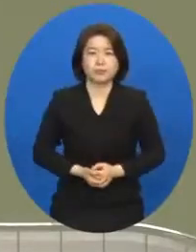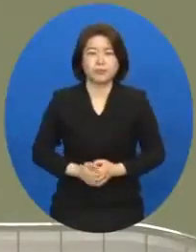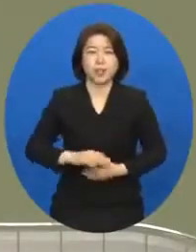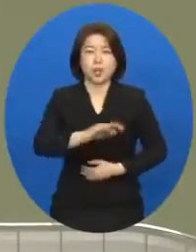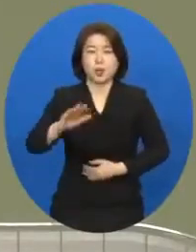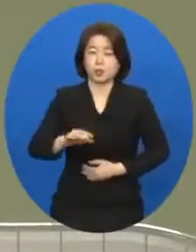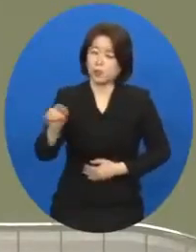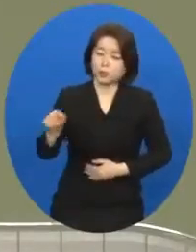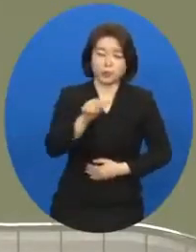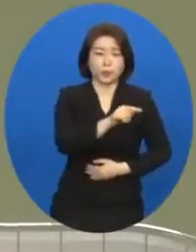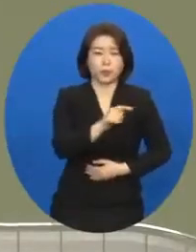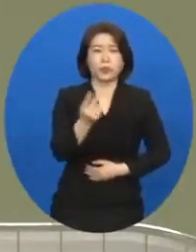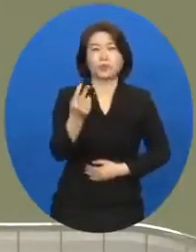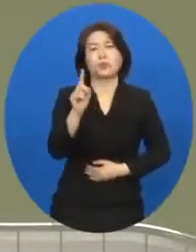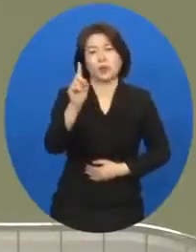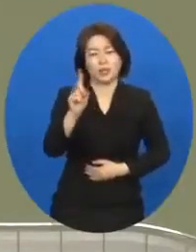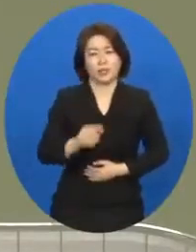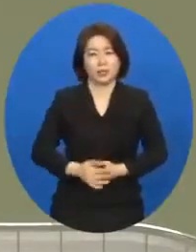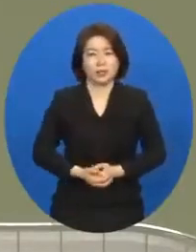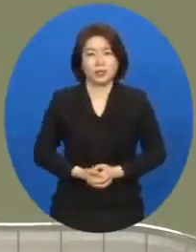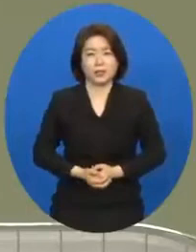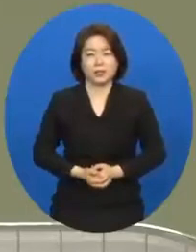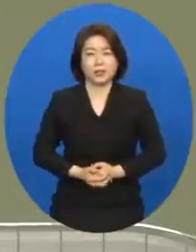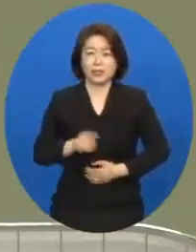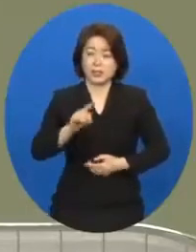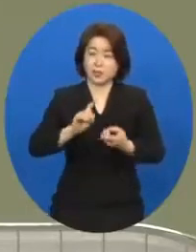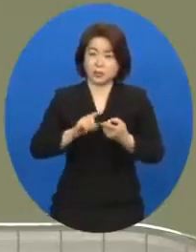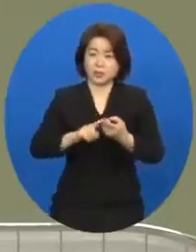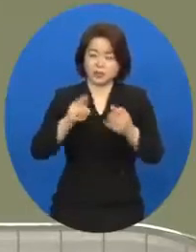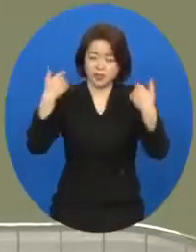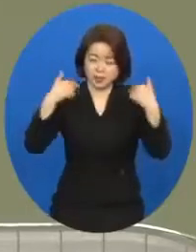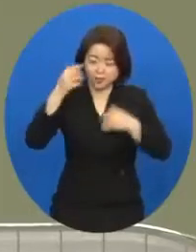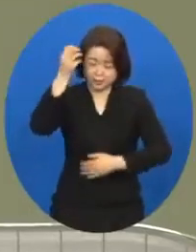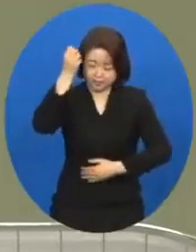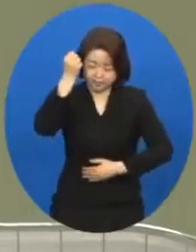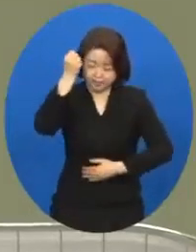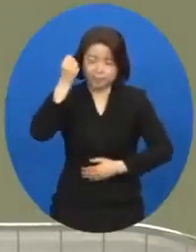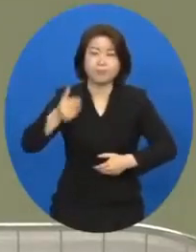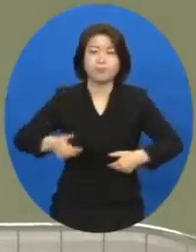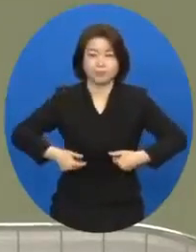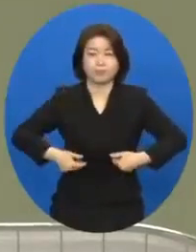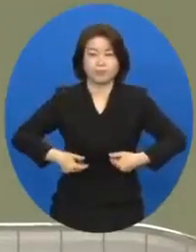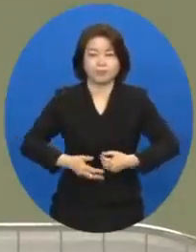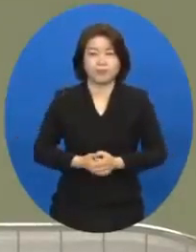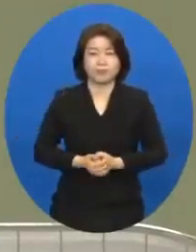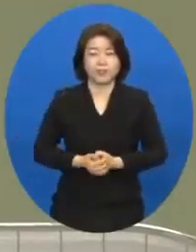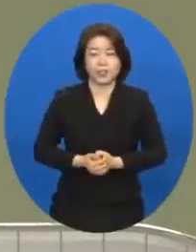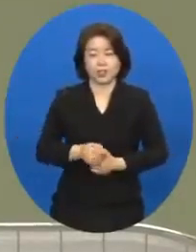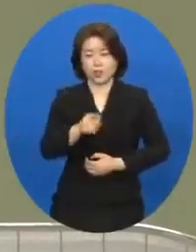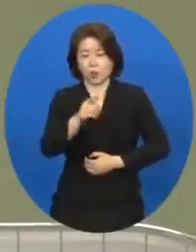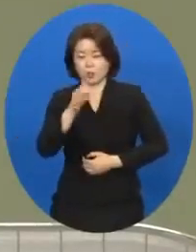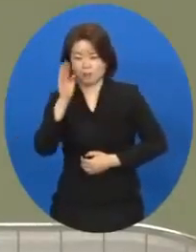우리는 그 둘 중에 하나입니다. 이 사실을 항상 명심해야 우리가 너는